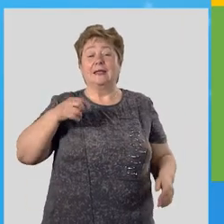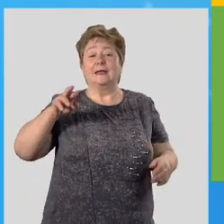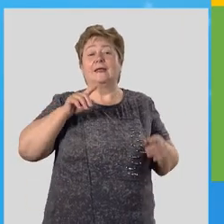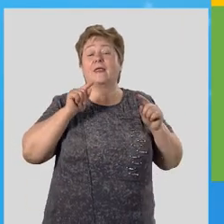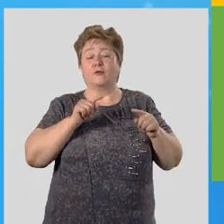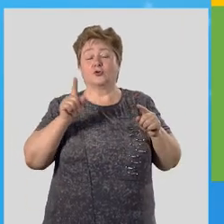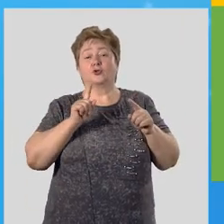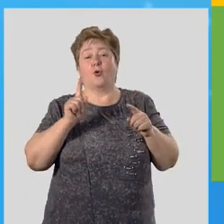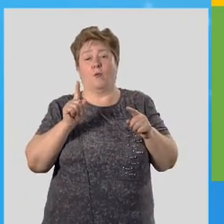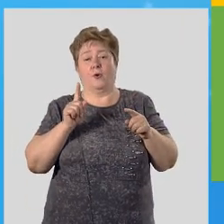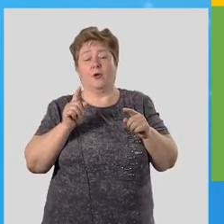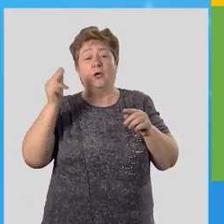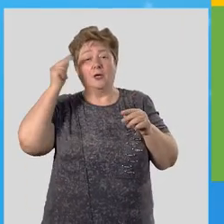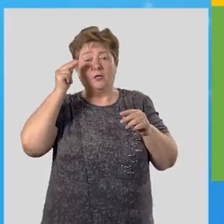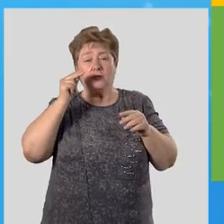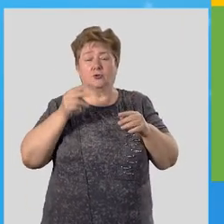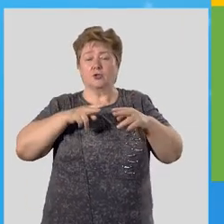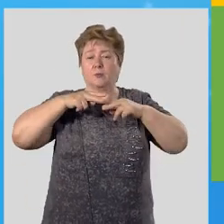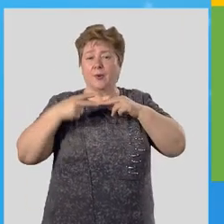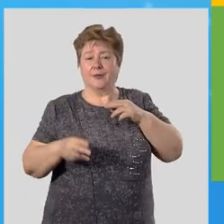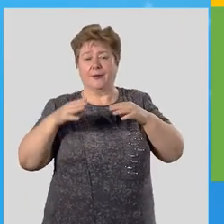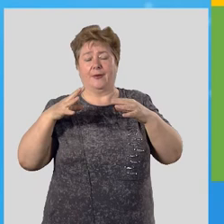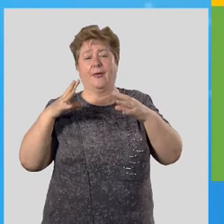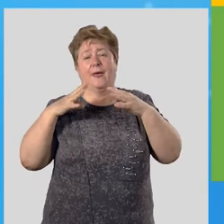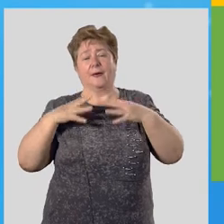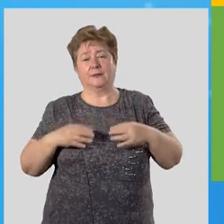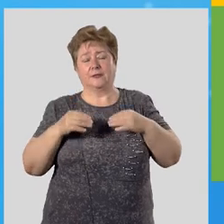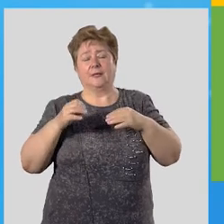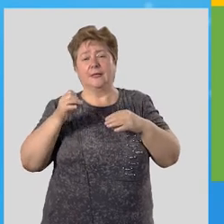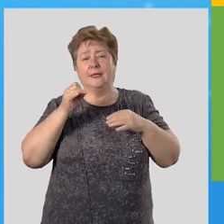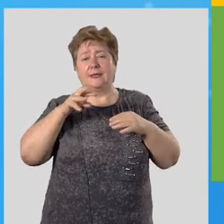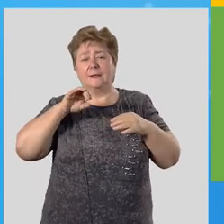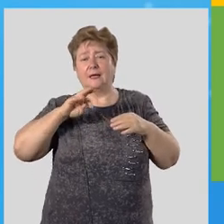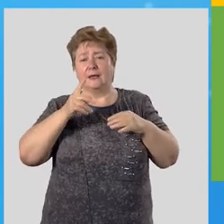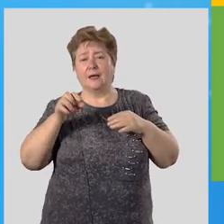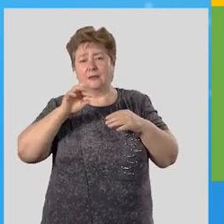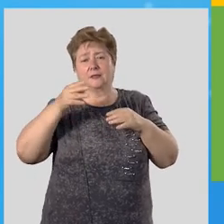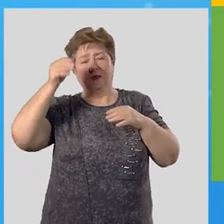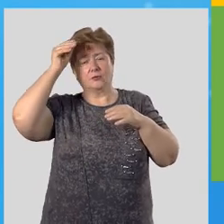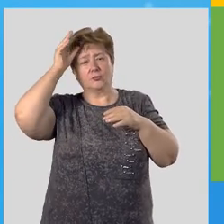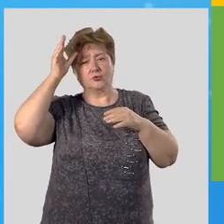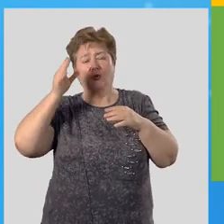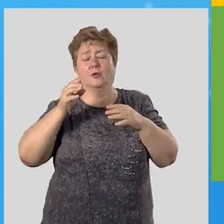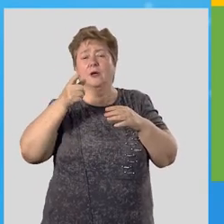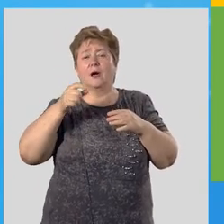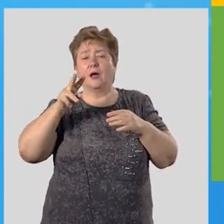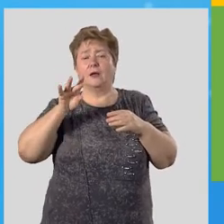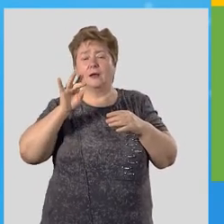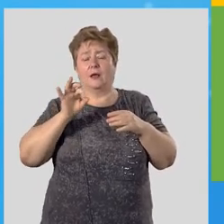Для того, чтобы изучить падение тел, итальянский ученый Галилео